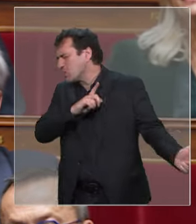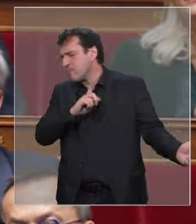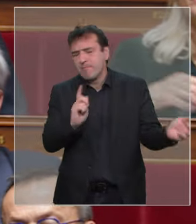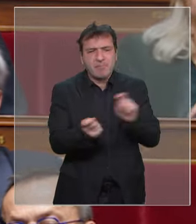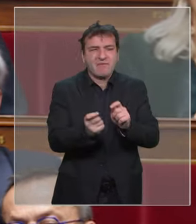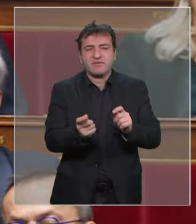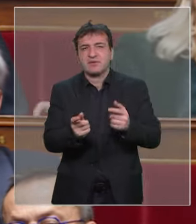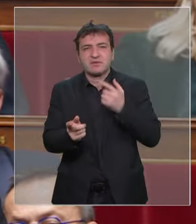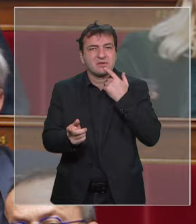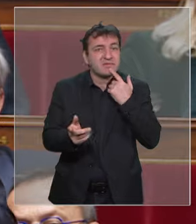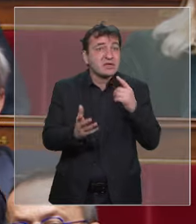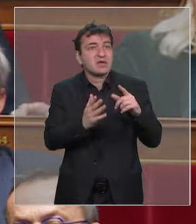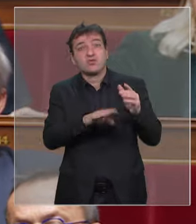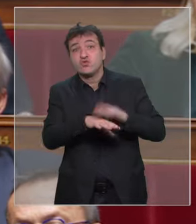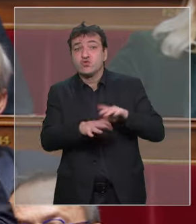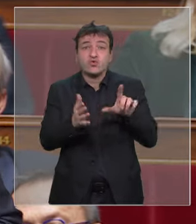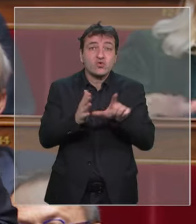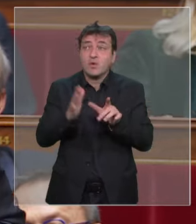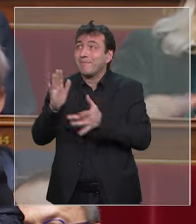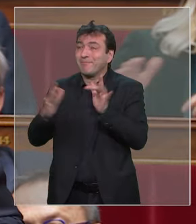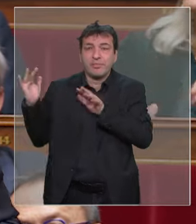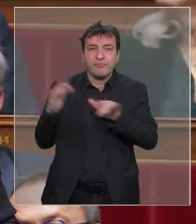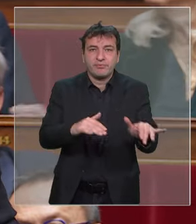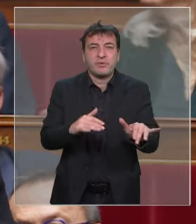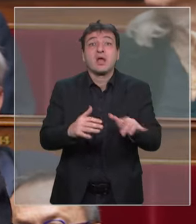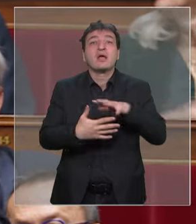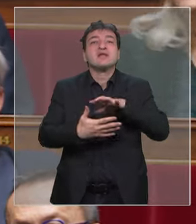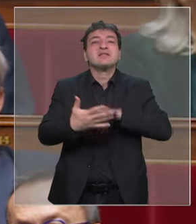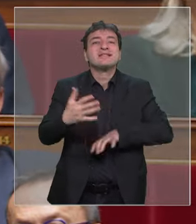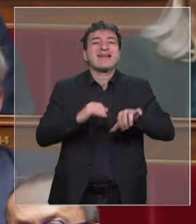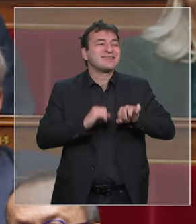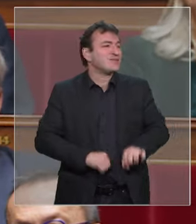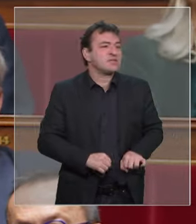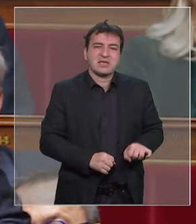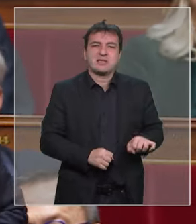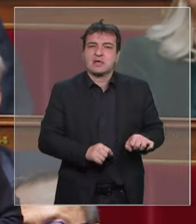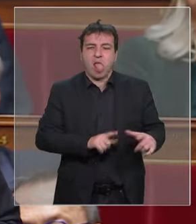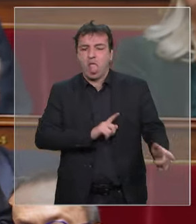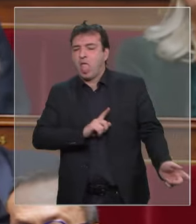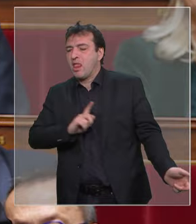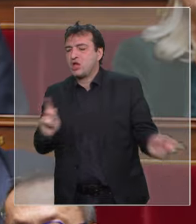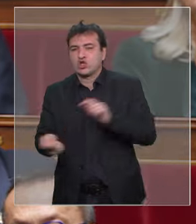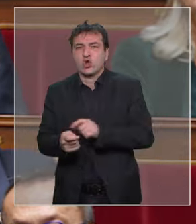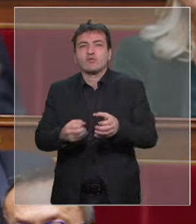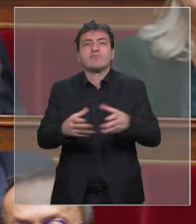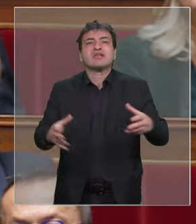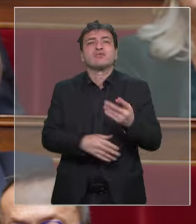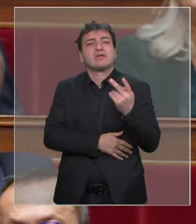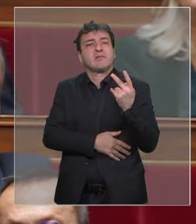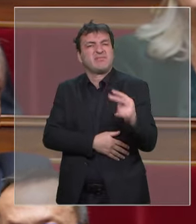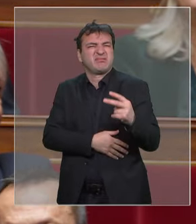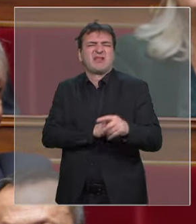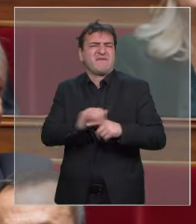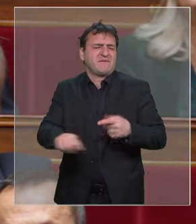il suppose sur la loi immigration de ne pas détricoter le texte du Sénat. C'est ce que votre majorité a fait toute la semaine